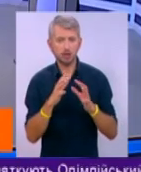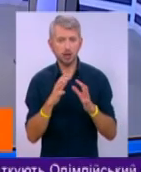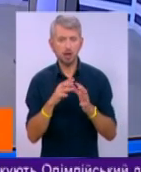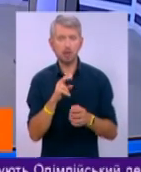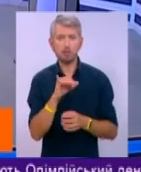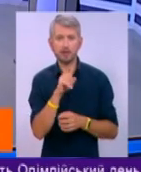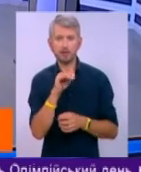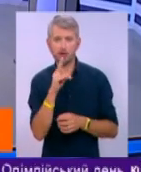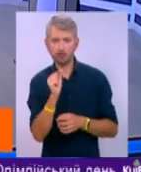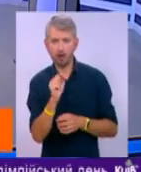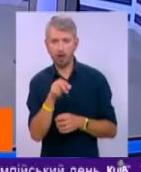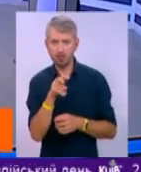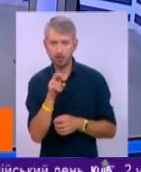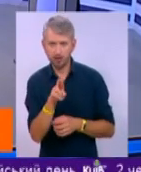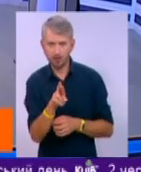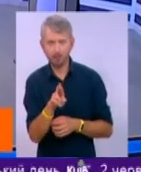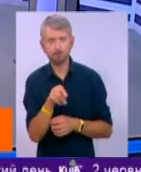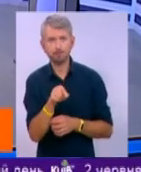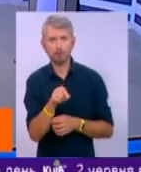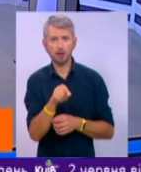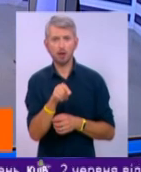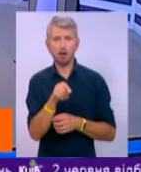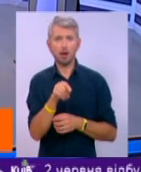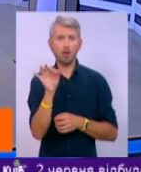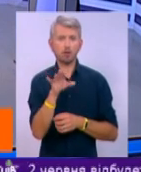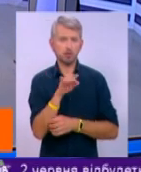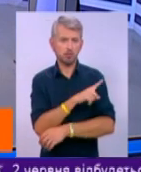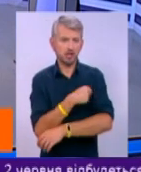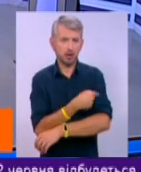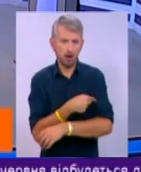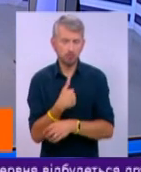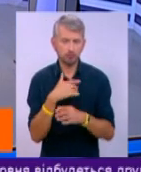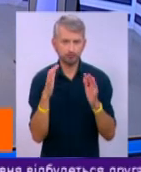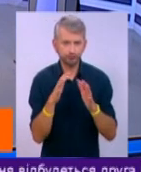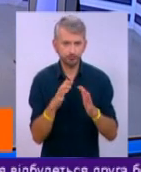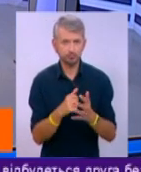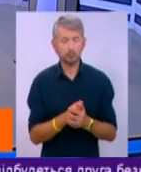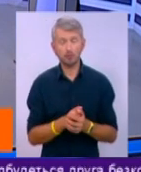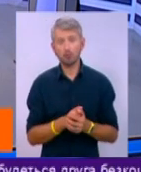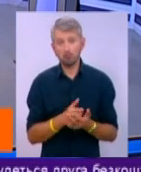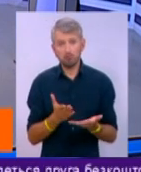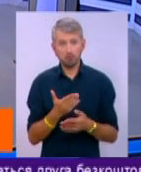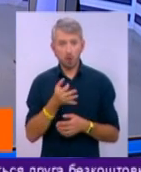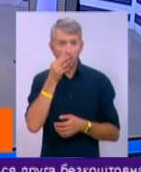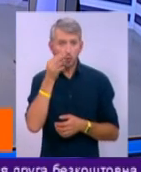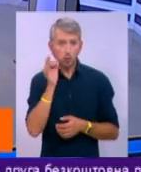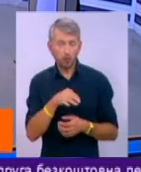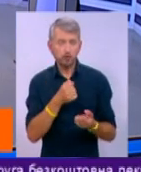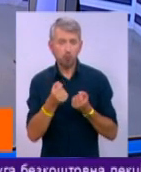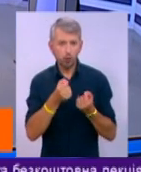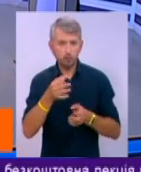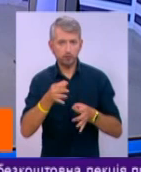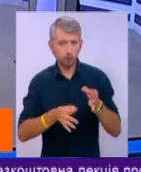пейзажну алею, цю жовтневу лікарню Олександрівську, зберегли і так далі. Тобто, ну, досвід саме боротьби у